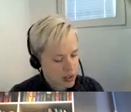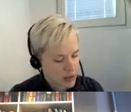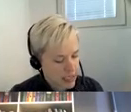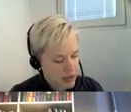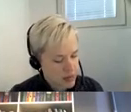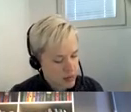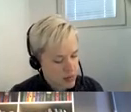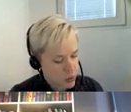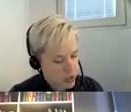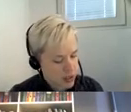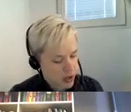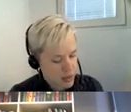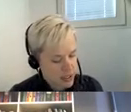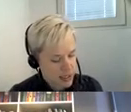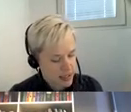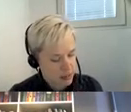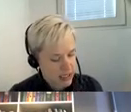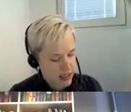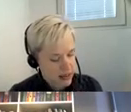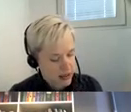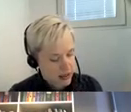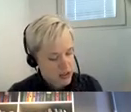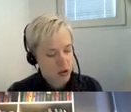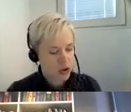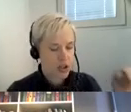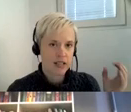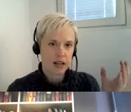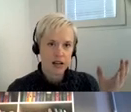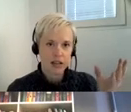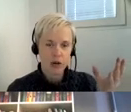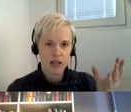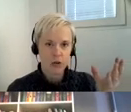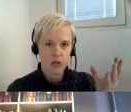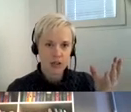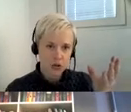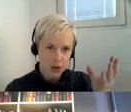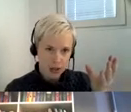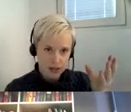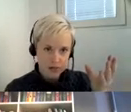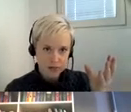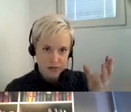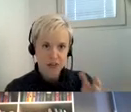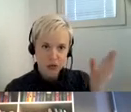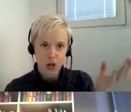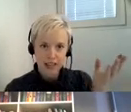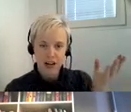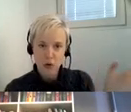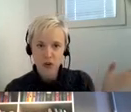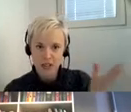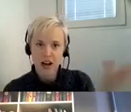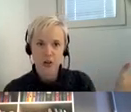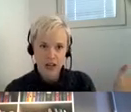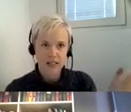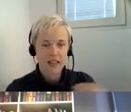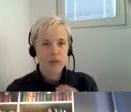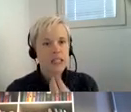joku fiilis kuitenkin olemassa, että miten, siis totta kai se kannattaa yleinen suhteellisuusteoria todentaa